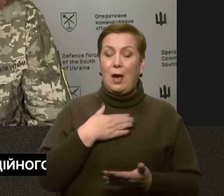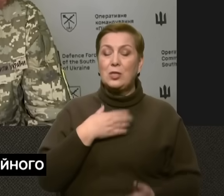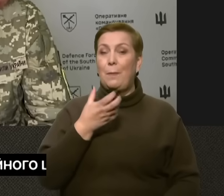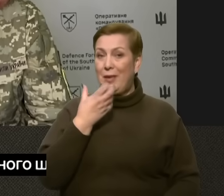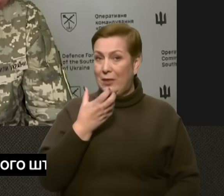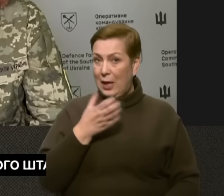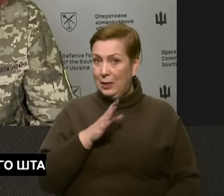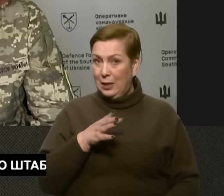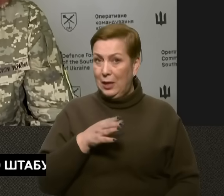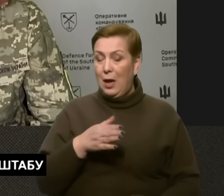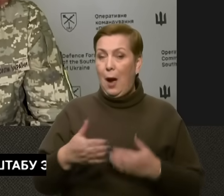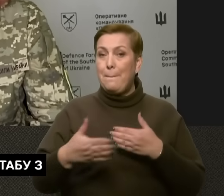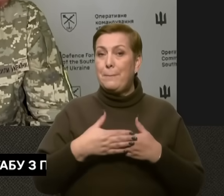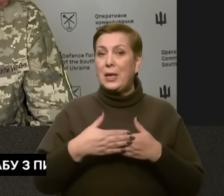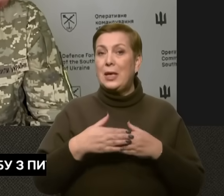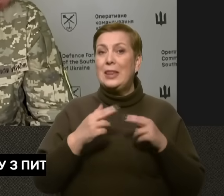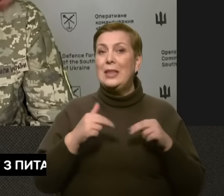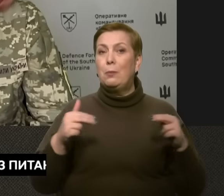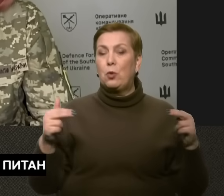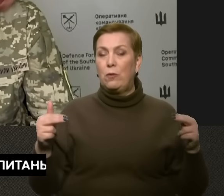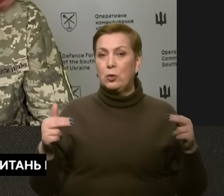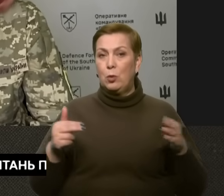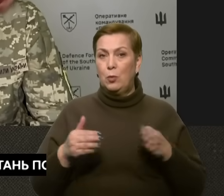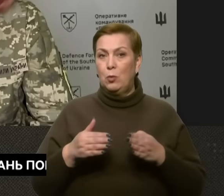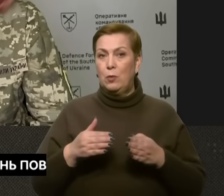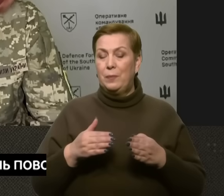на Придніпровському, як вони називаються,